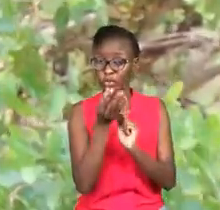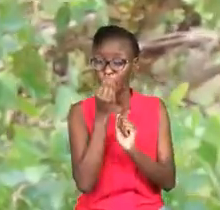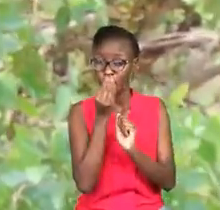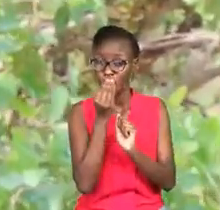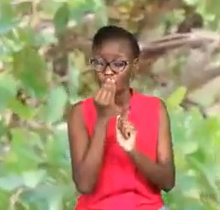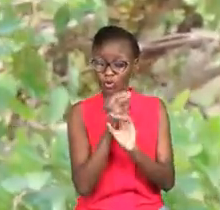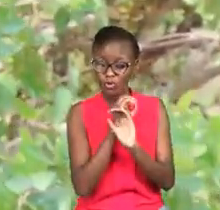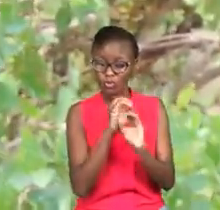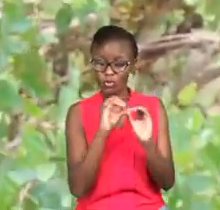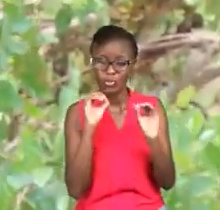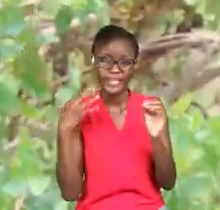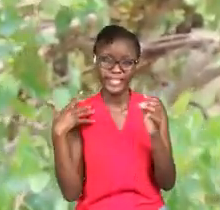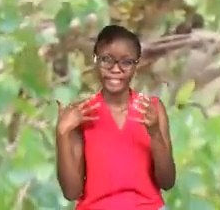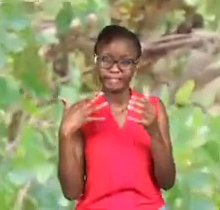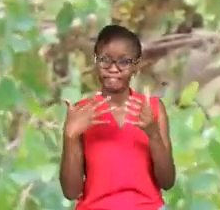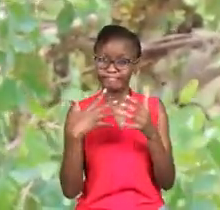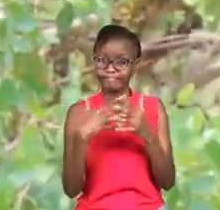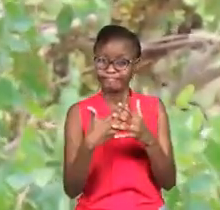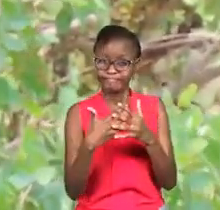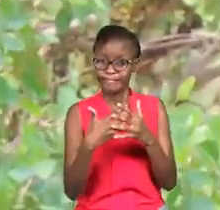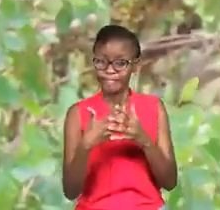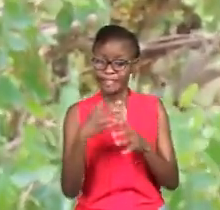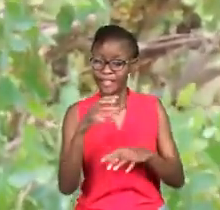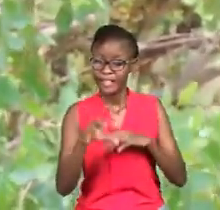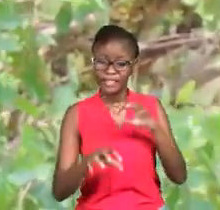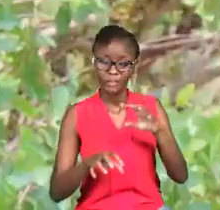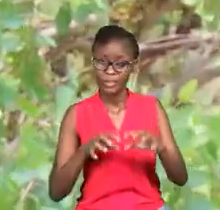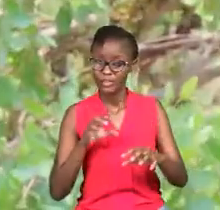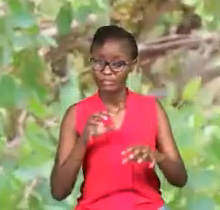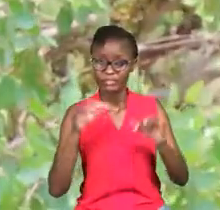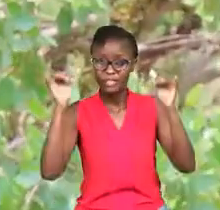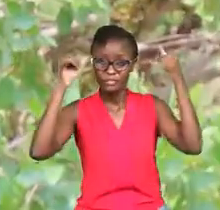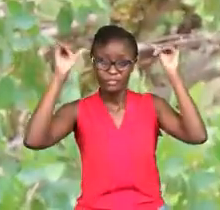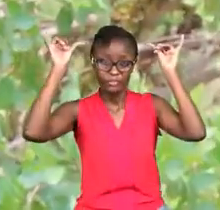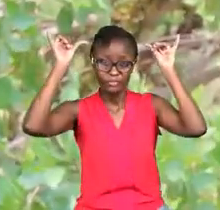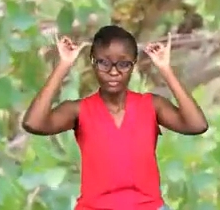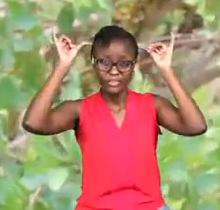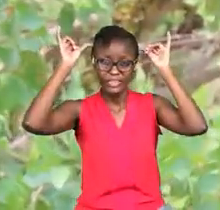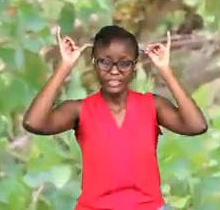ardhi. Amekuwa ng'ombe amekuwa ya kulicha kama